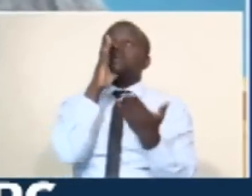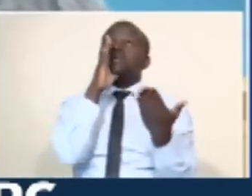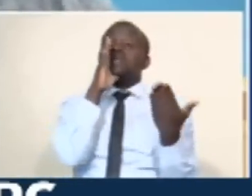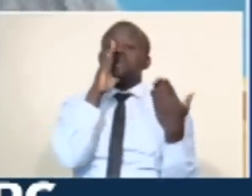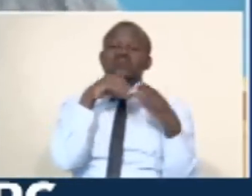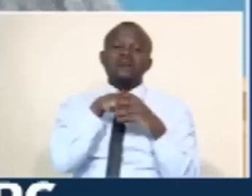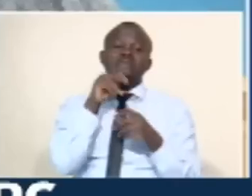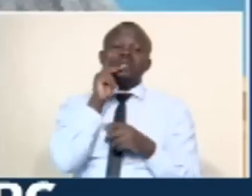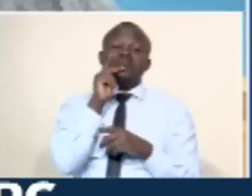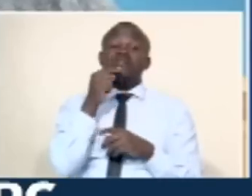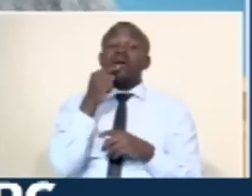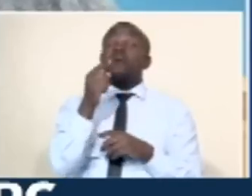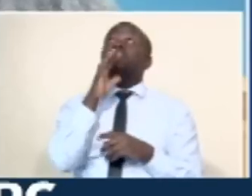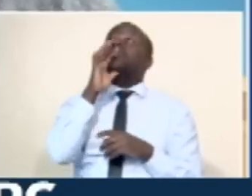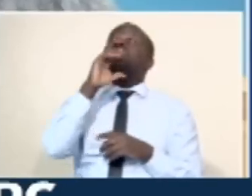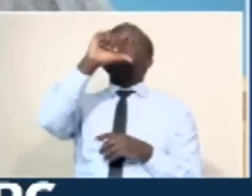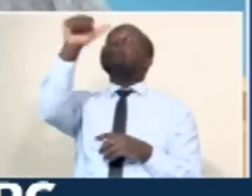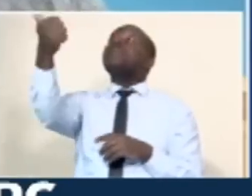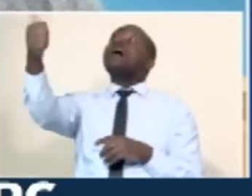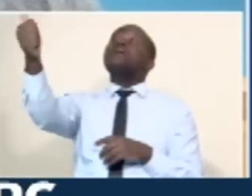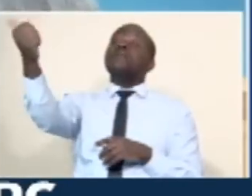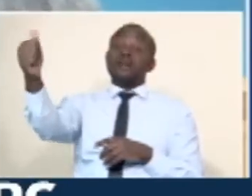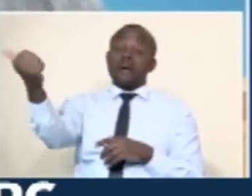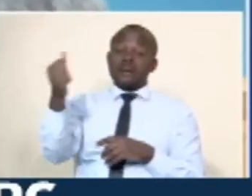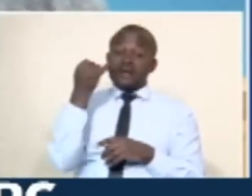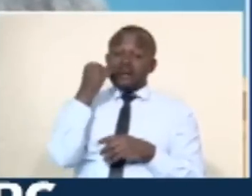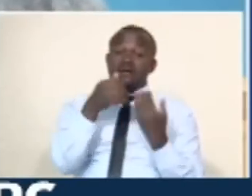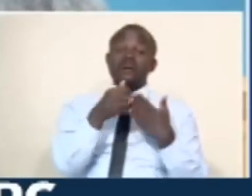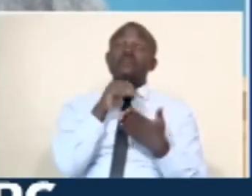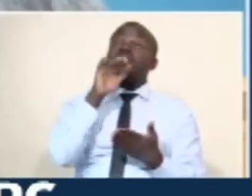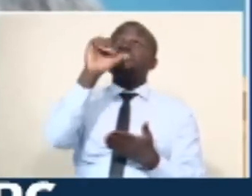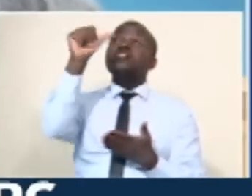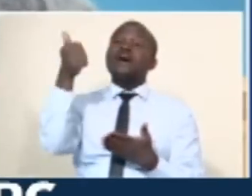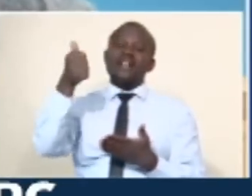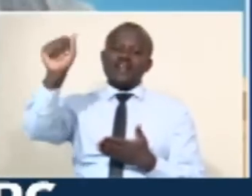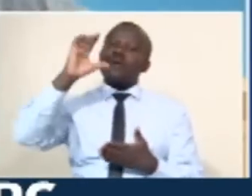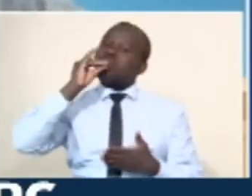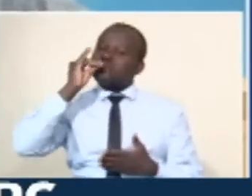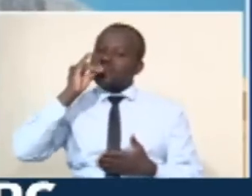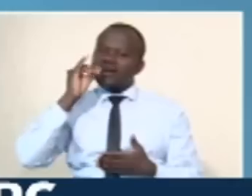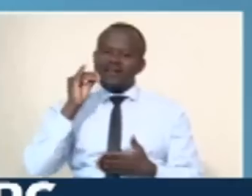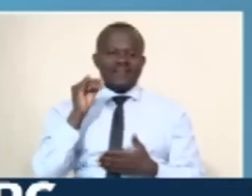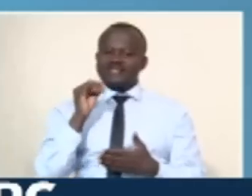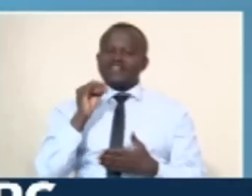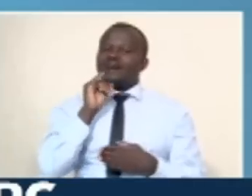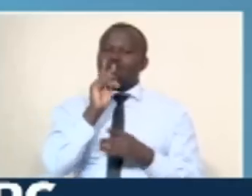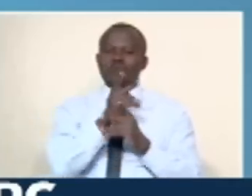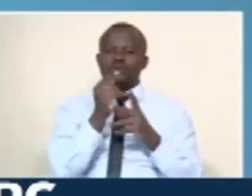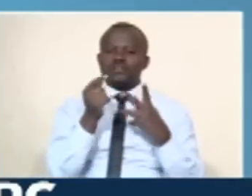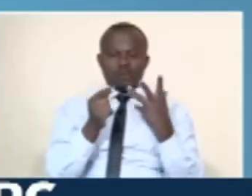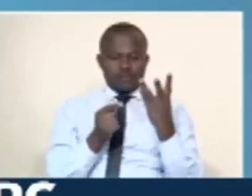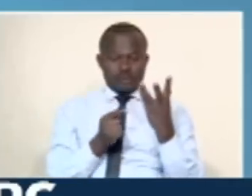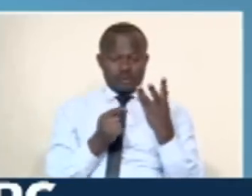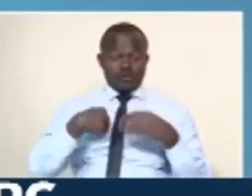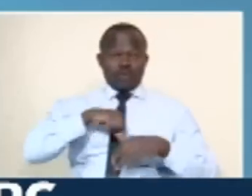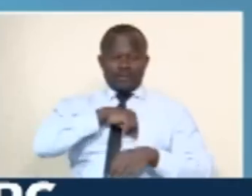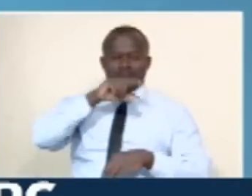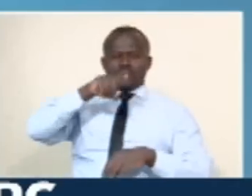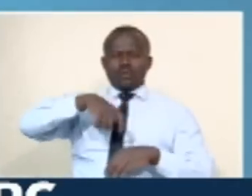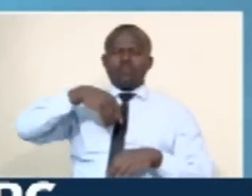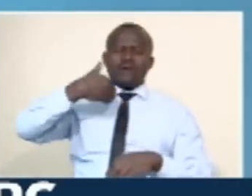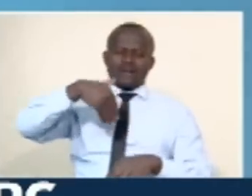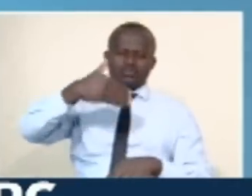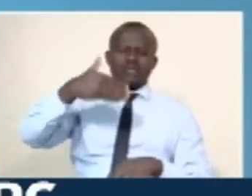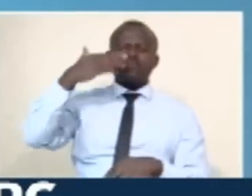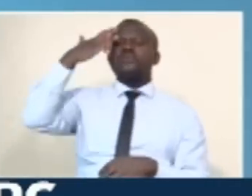mukiramara bacumugane ngo akimuhana kazi imvura ihise, utegereje ko abandi bantu babikuvugira bwaba ari uburangare, ugomba kubyibutsa, haba hari